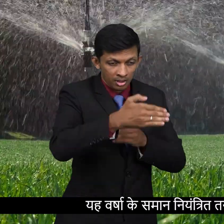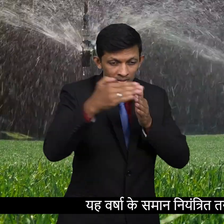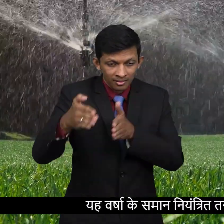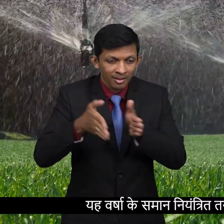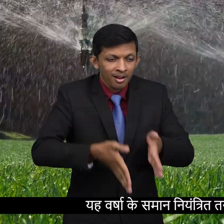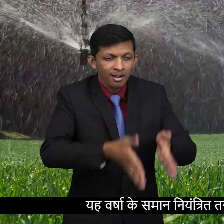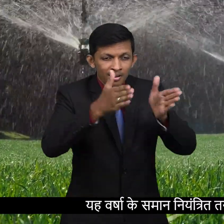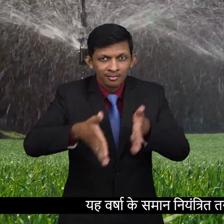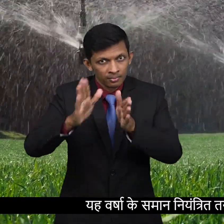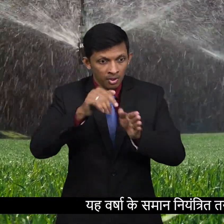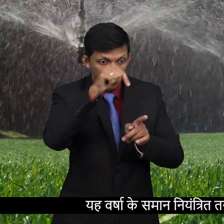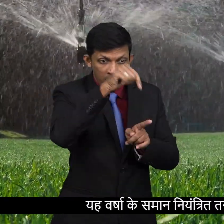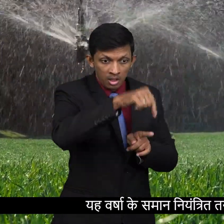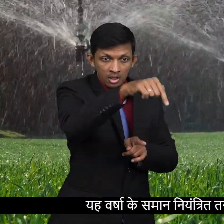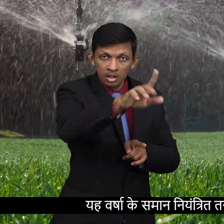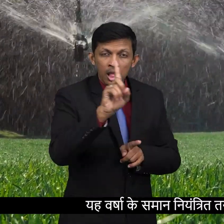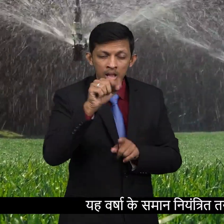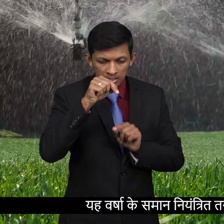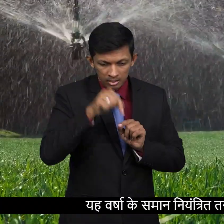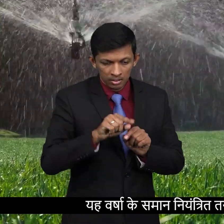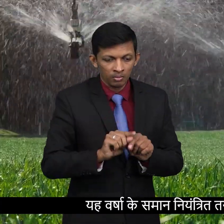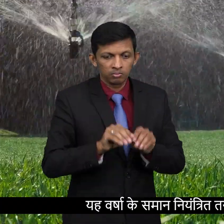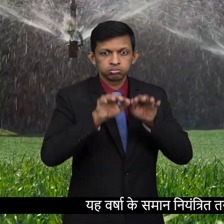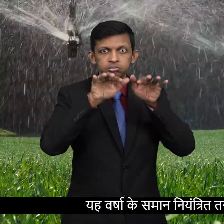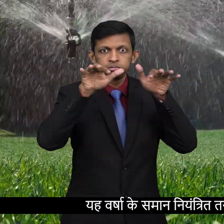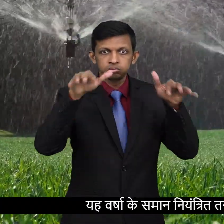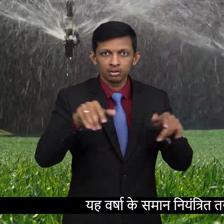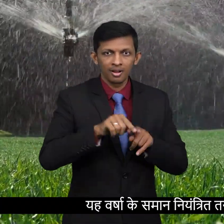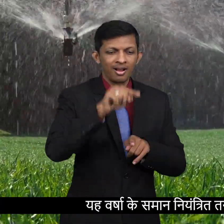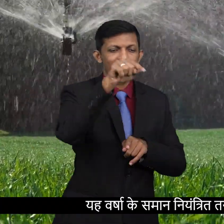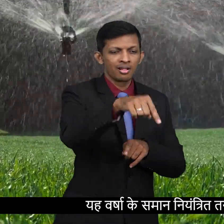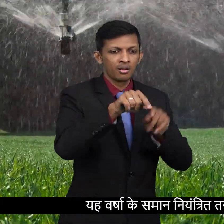यह वर्षा के समान नियंत्रित तरीके से पानी की आपूर्ति करने की विधि है।